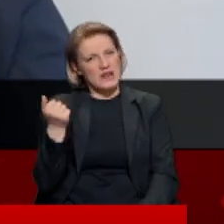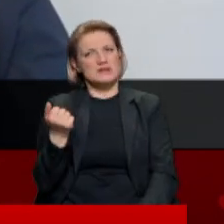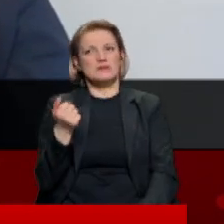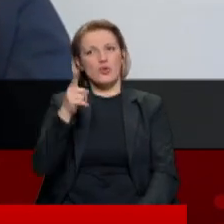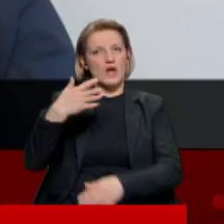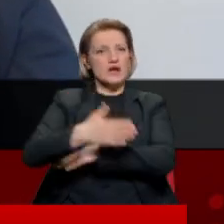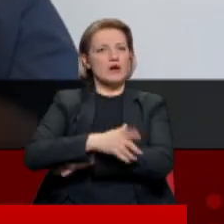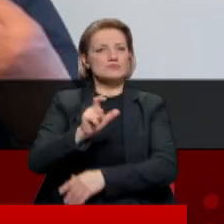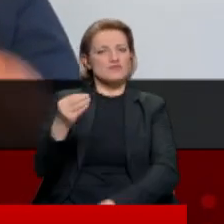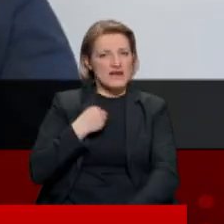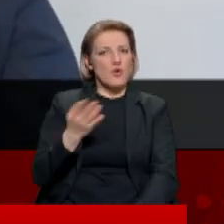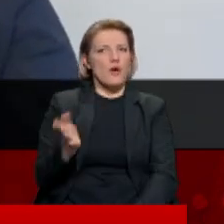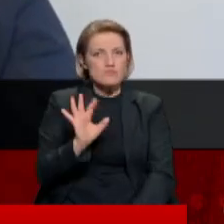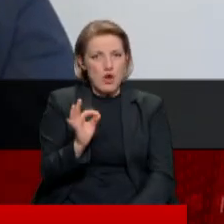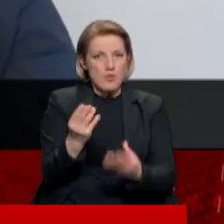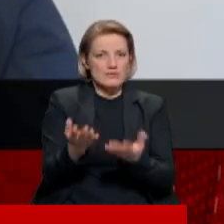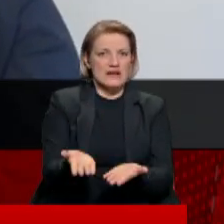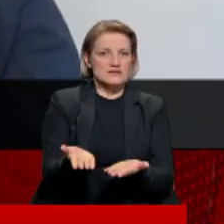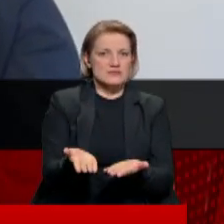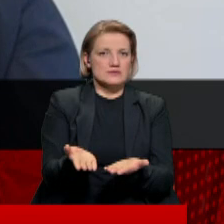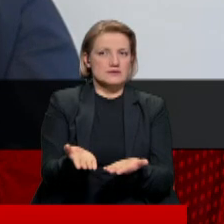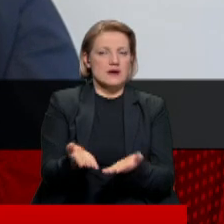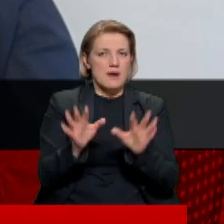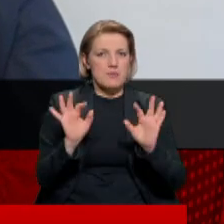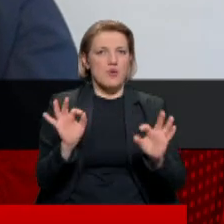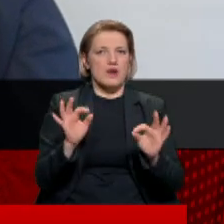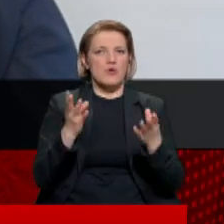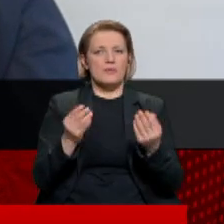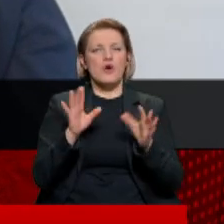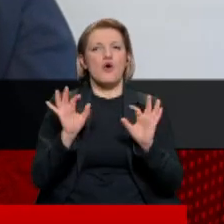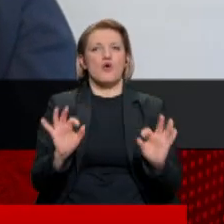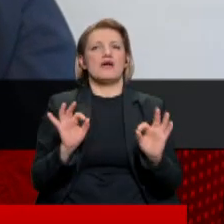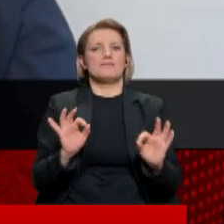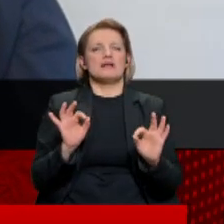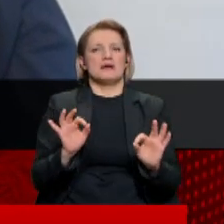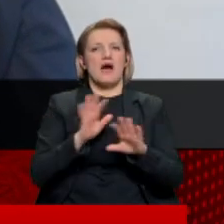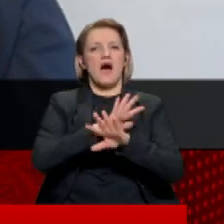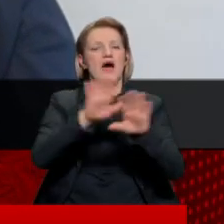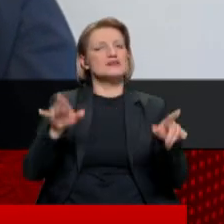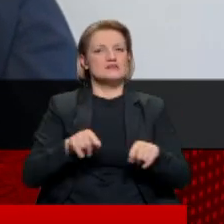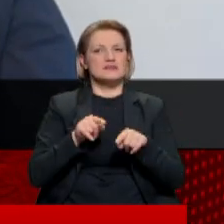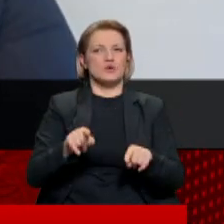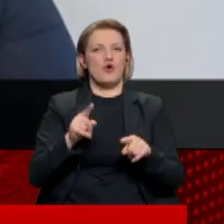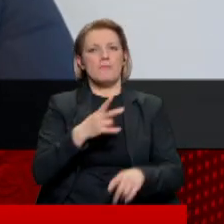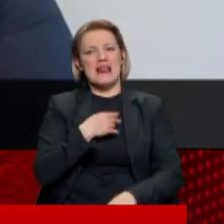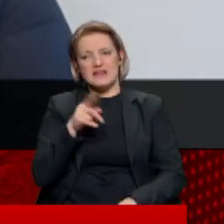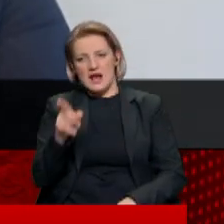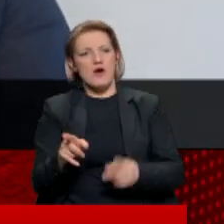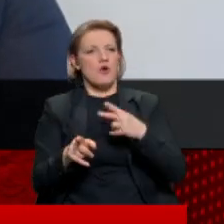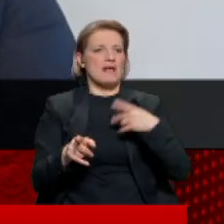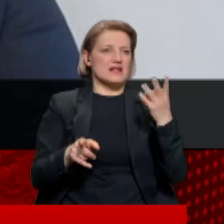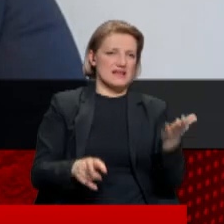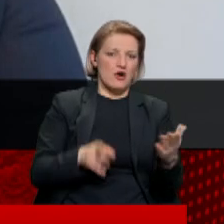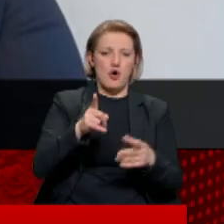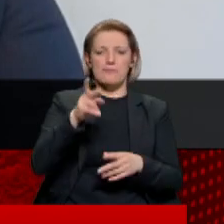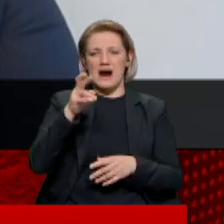O da yardımcı oluyor. Ama böyle mi olmalı? Böyle mi olmalı? Önemli artık herkesin o belediye, bu belediye,